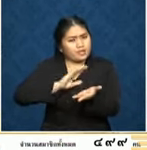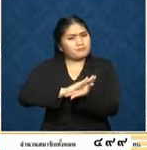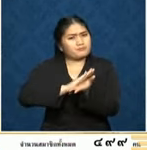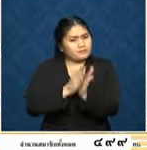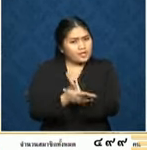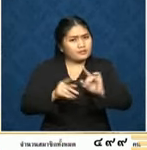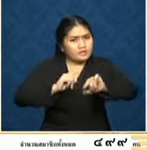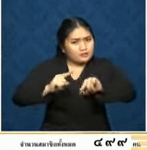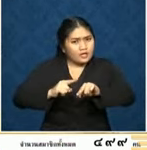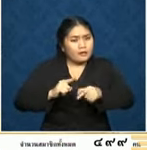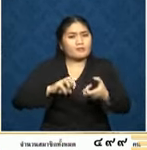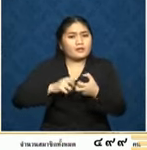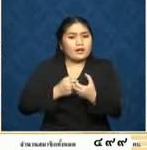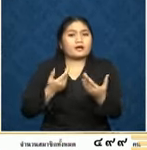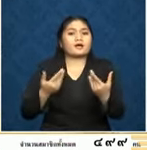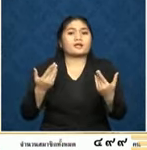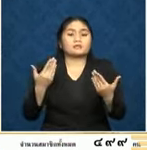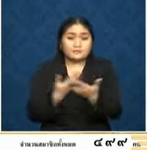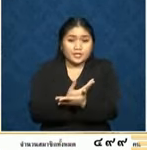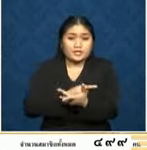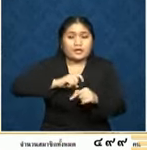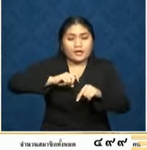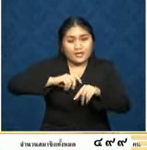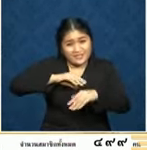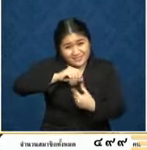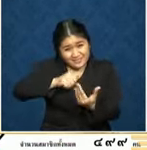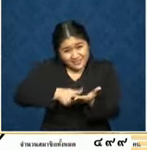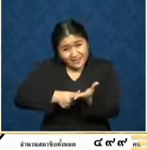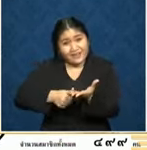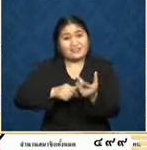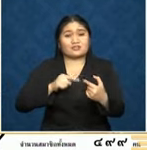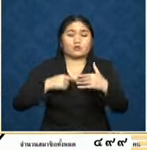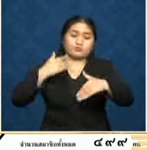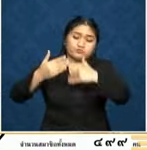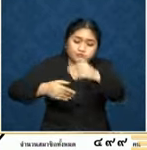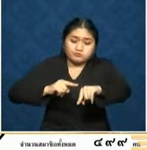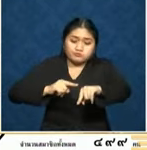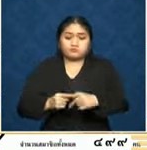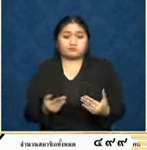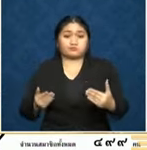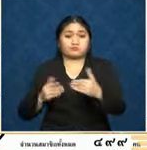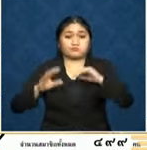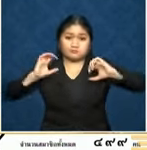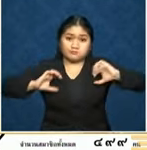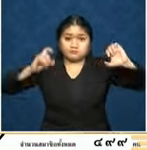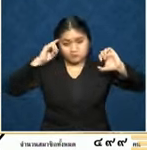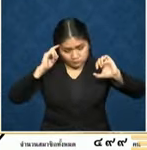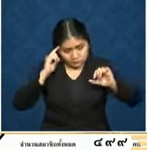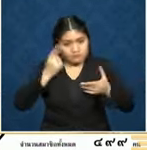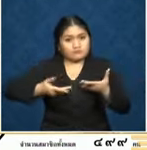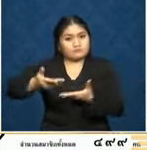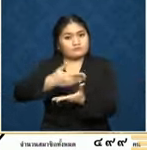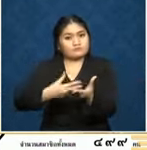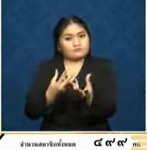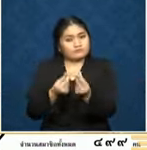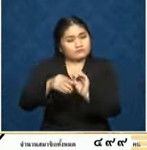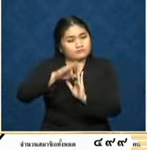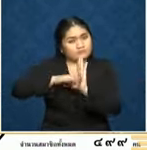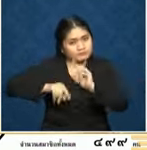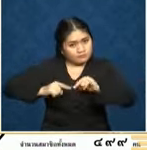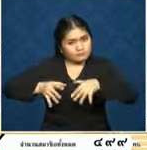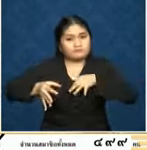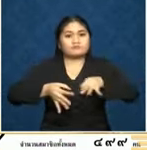ไขปัญหาด้านสังคมการลงทุนและการขับเคลื่อนเจริญเติบโตทางเศรษฐกิจและส่งผลให้รัฐบาลรับไปพิจารณาซึ่งรายละเอียดจะได้ขออภิปรายดังต่